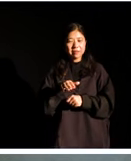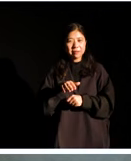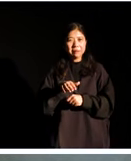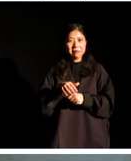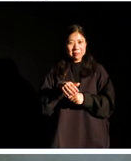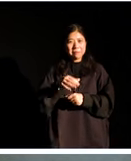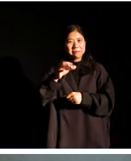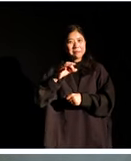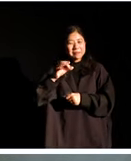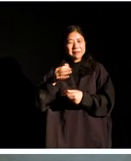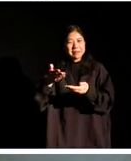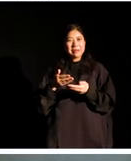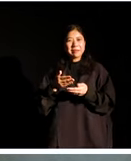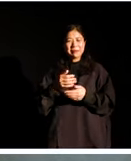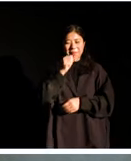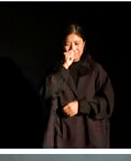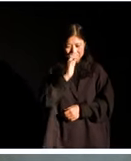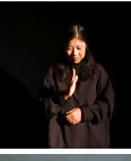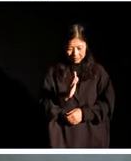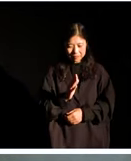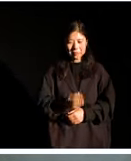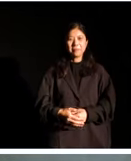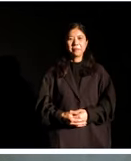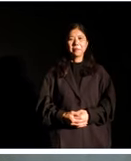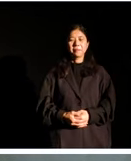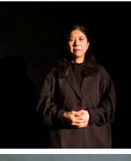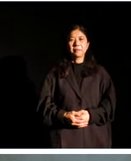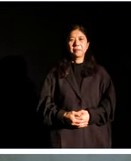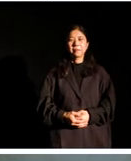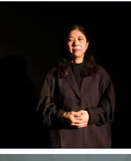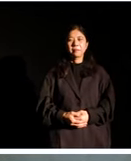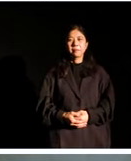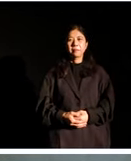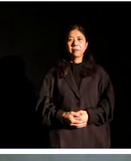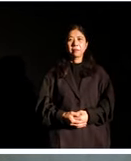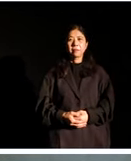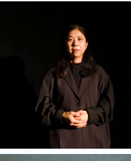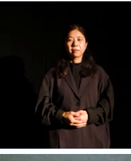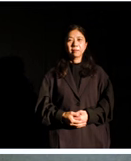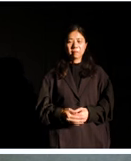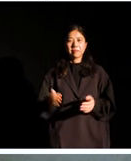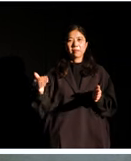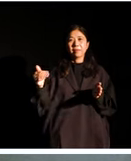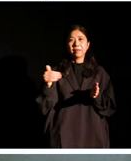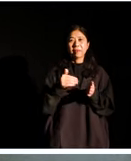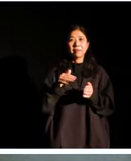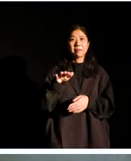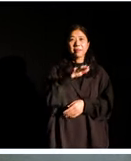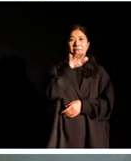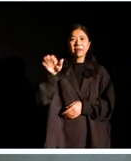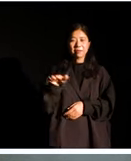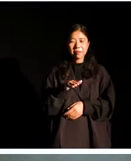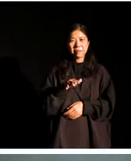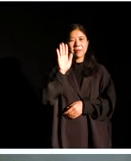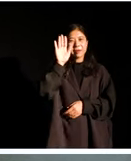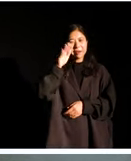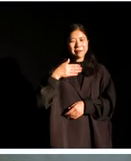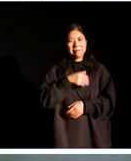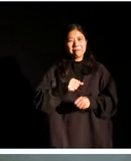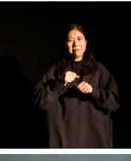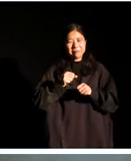支援を賜わりますようよろしくお願い申し上げます結びにご来場の皆様のますますのご